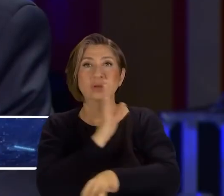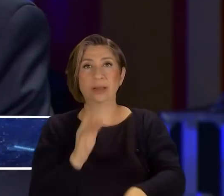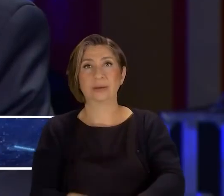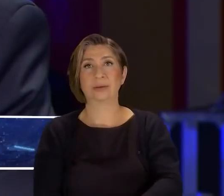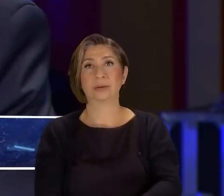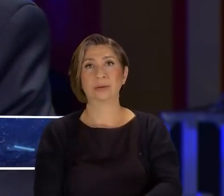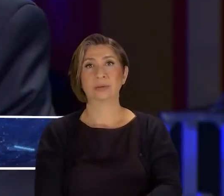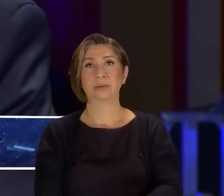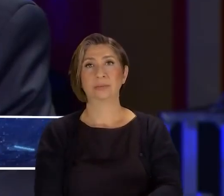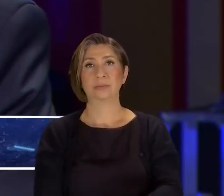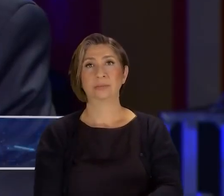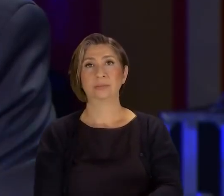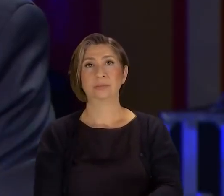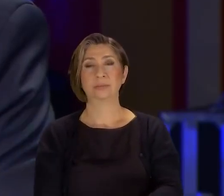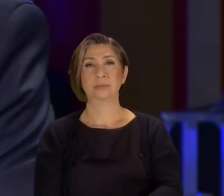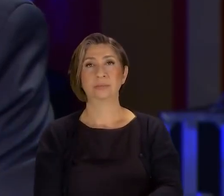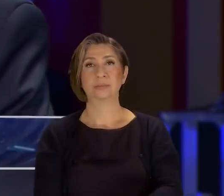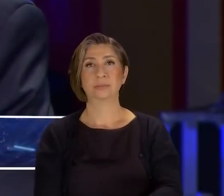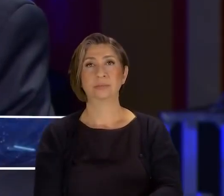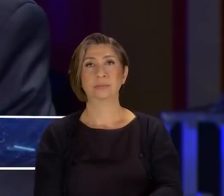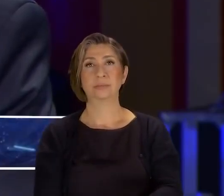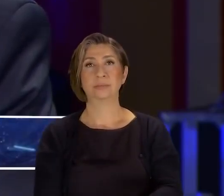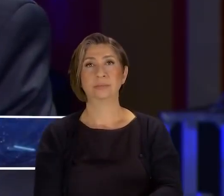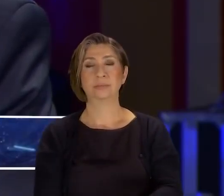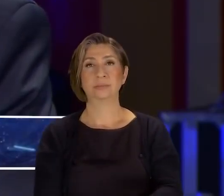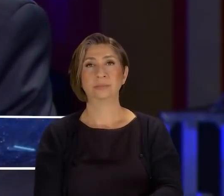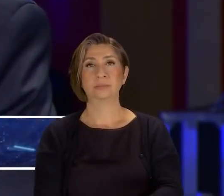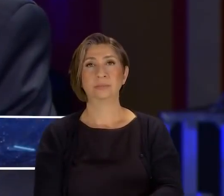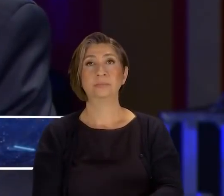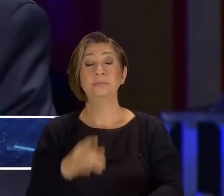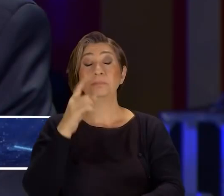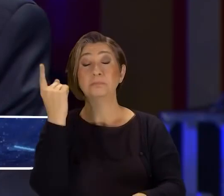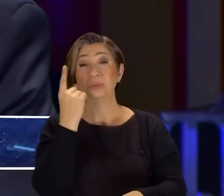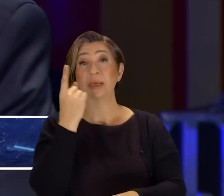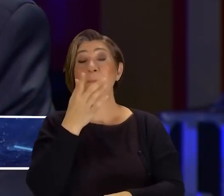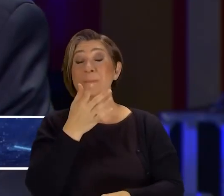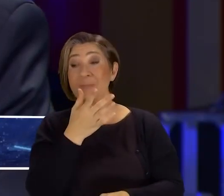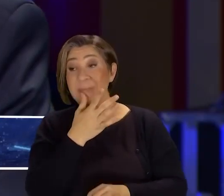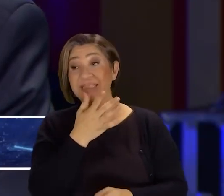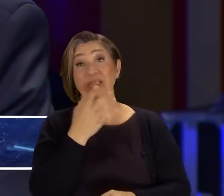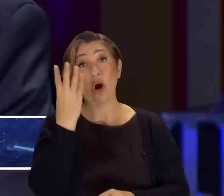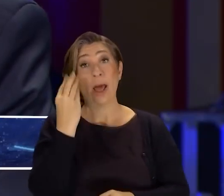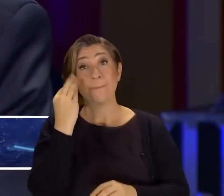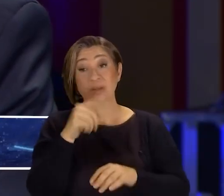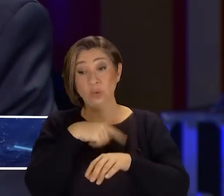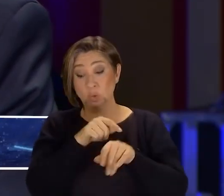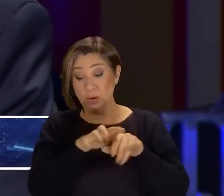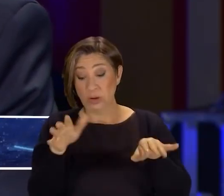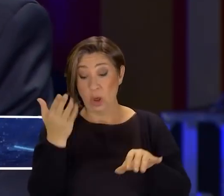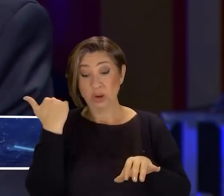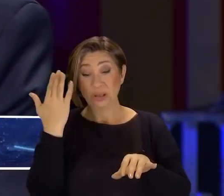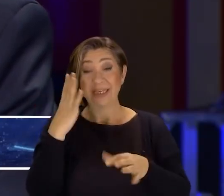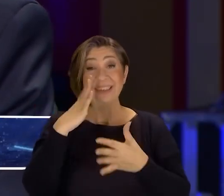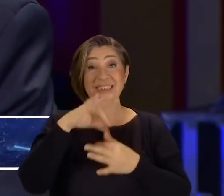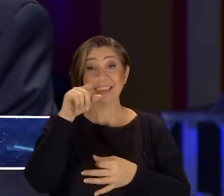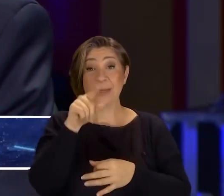katılmıyorum bu görüşe. Yani bir şeyi bilinçli öğrenmek sürecinin öncesinde